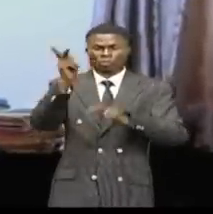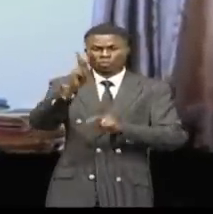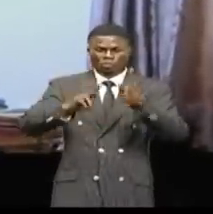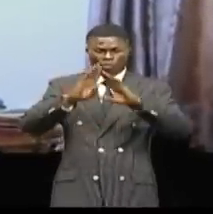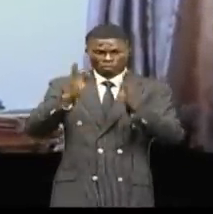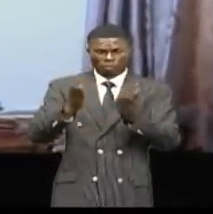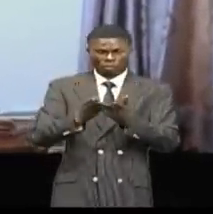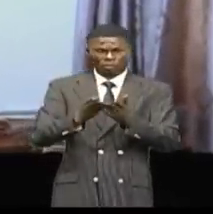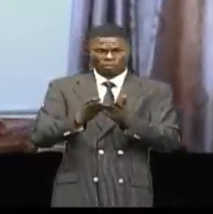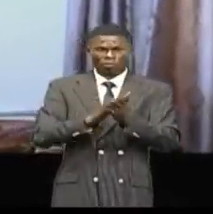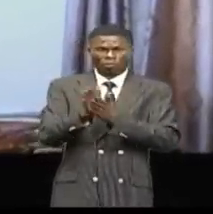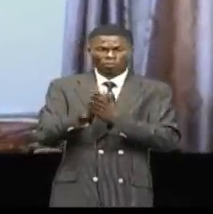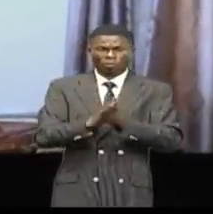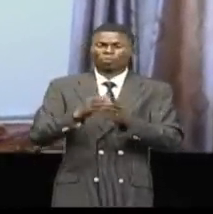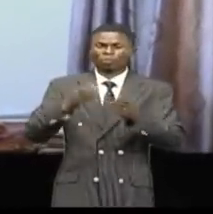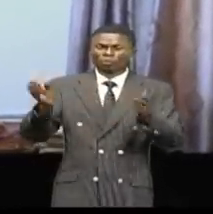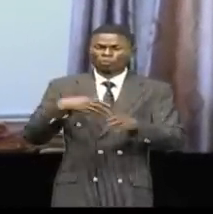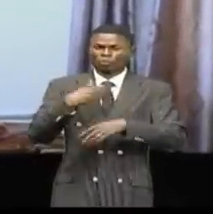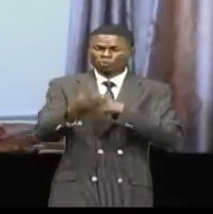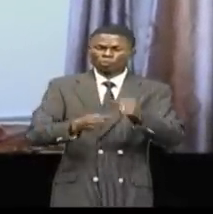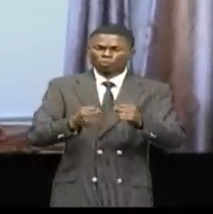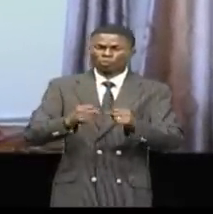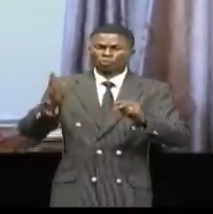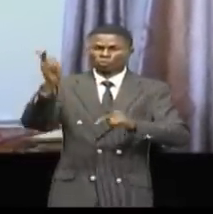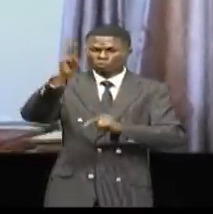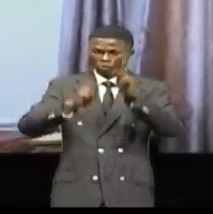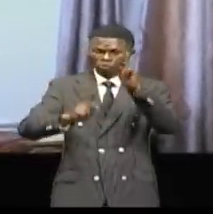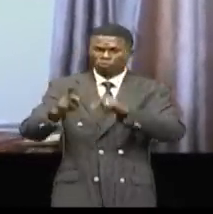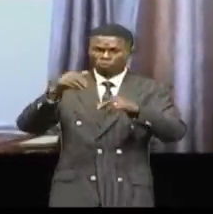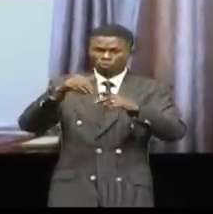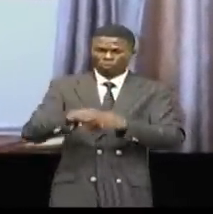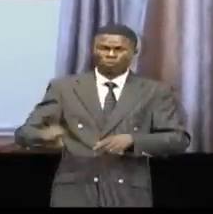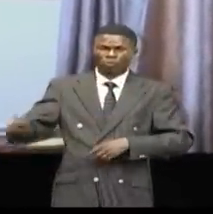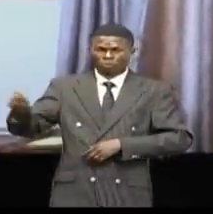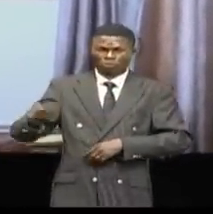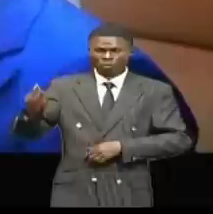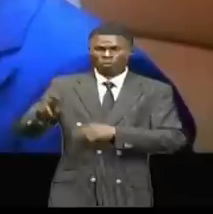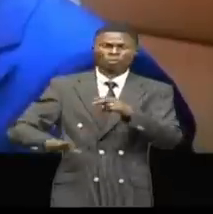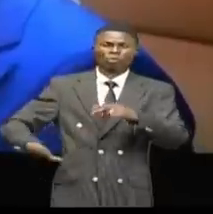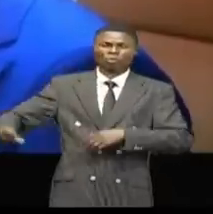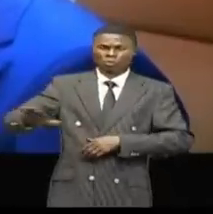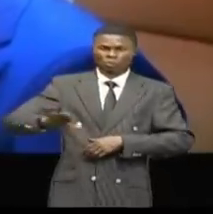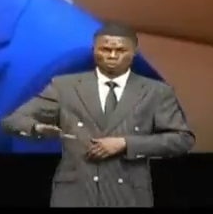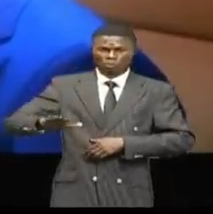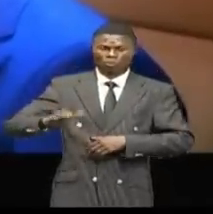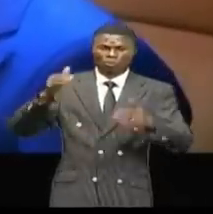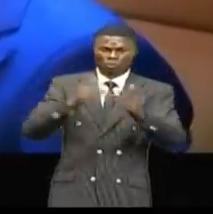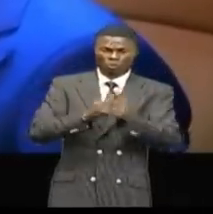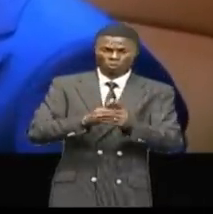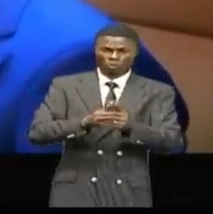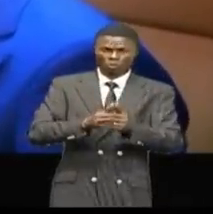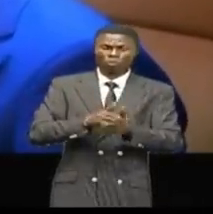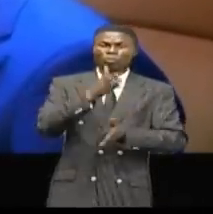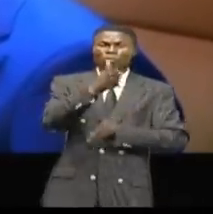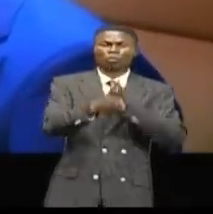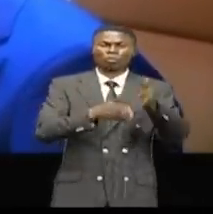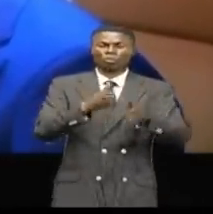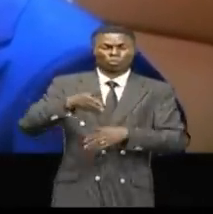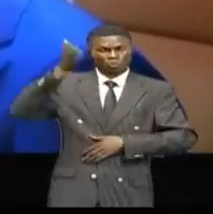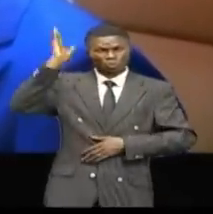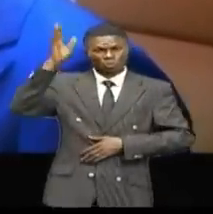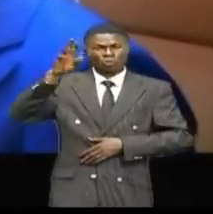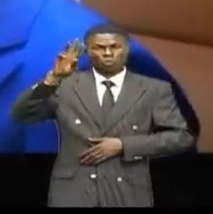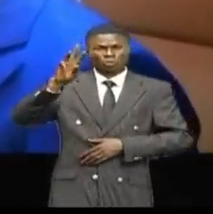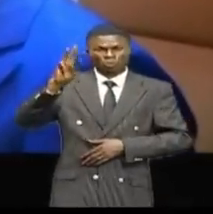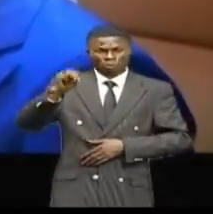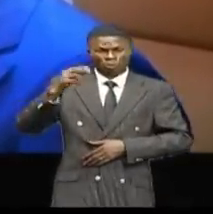dominé par la mobilisation de mouvements citoyens à travers le territoire national contre l'occupation du mouvement rebelle M23